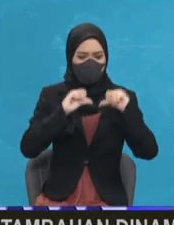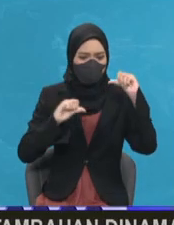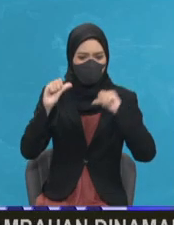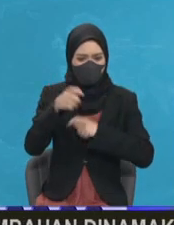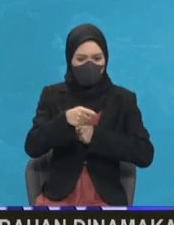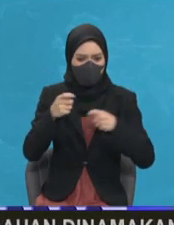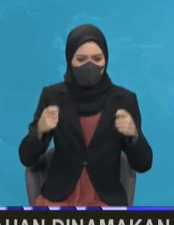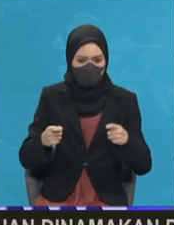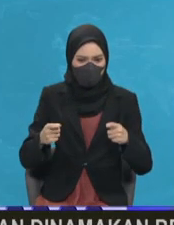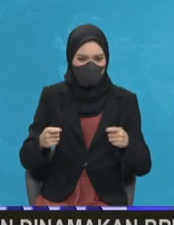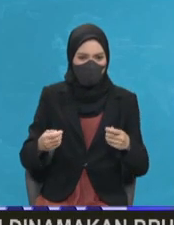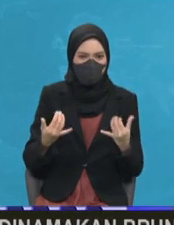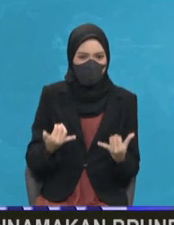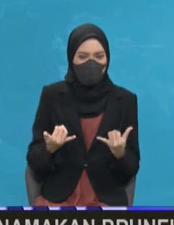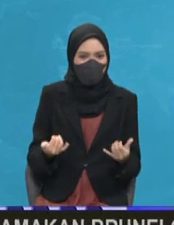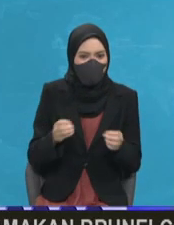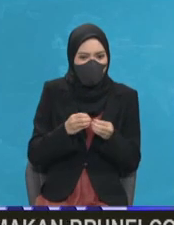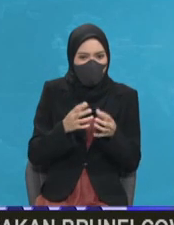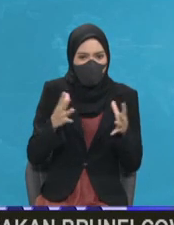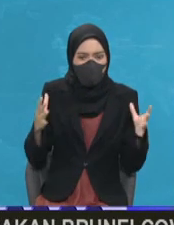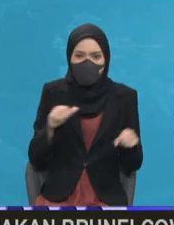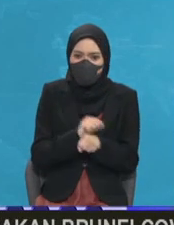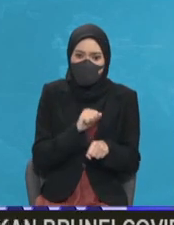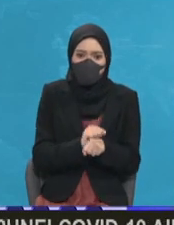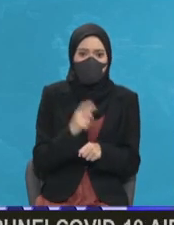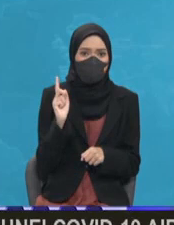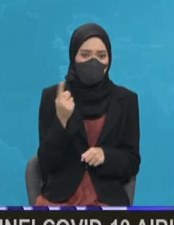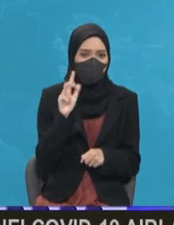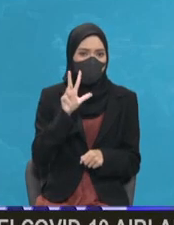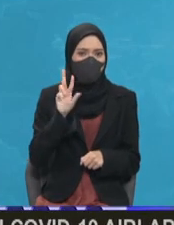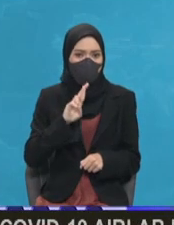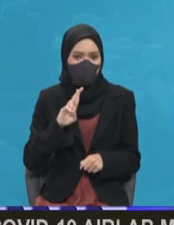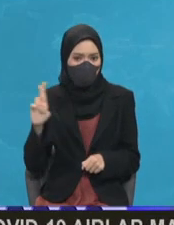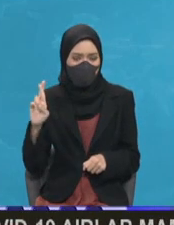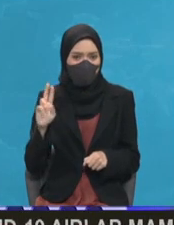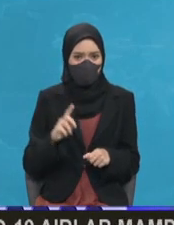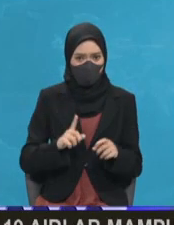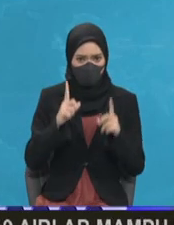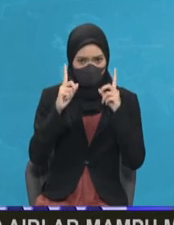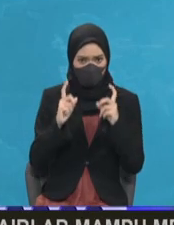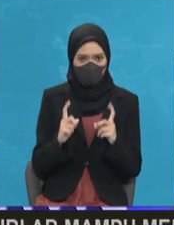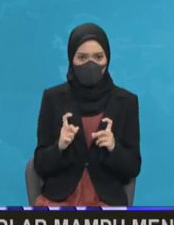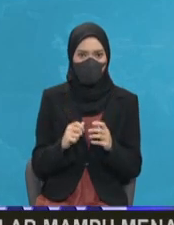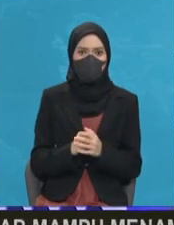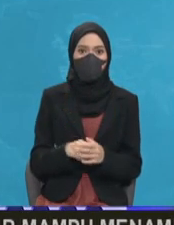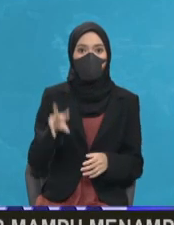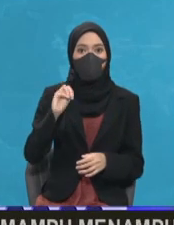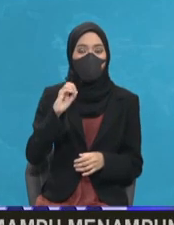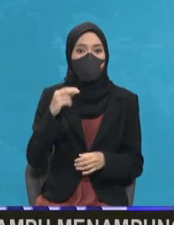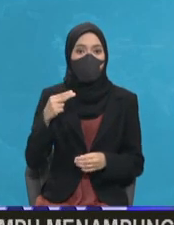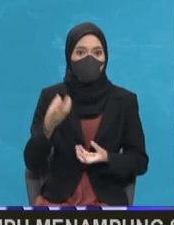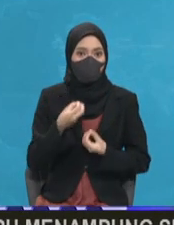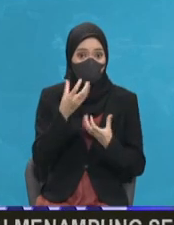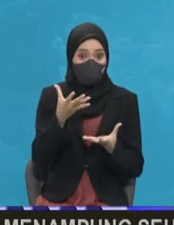ke fitnah inti yang hanya dapat dihasilkan sebanyak Rp3.000 Pada masa ini Menteri Kesehatan menjelaskan dengan adanya